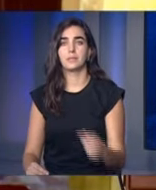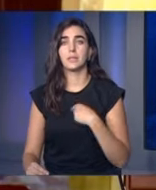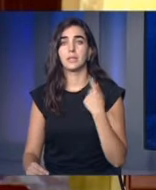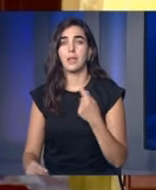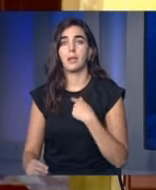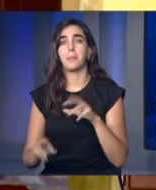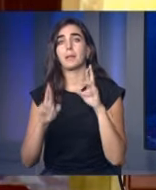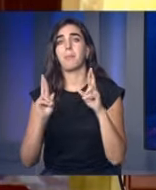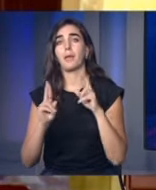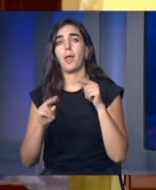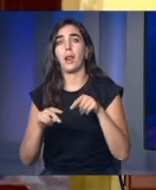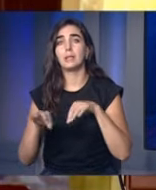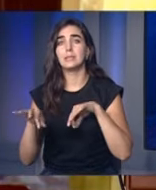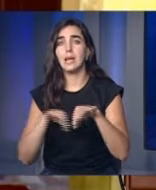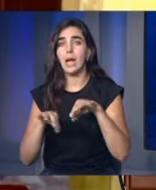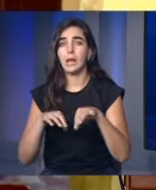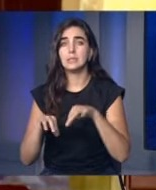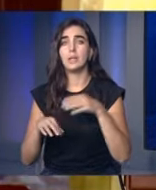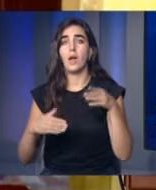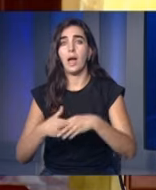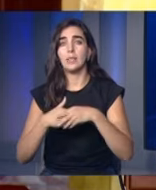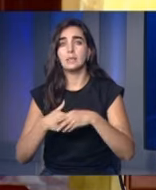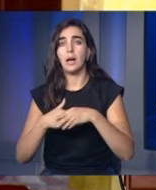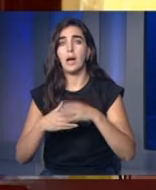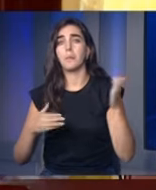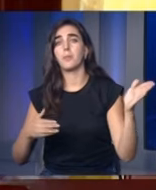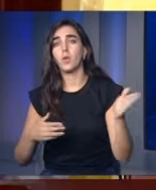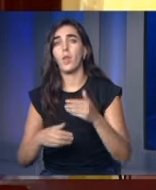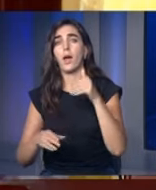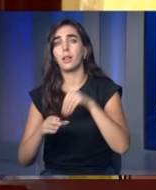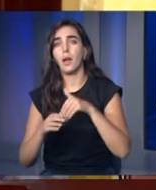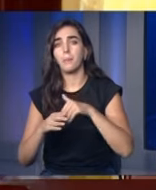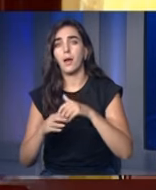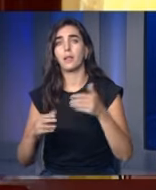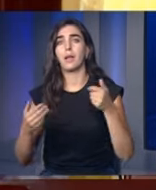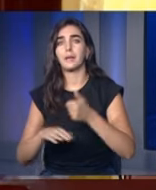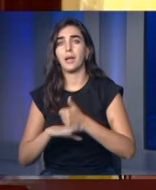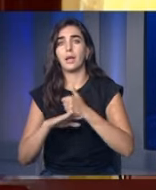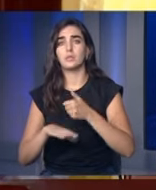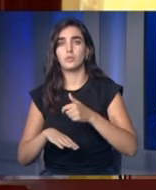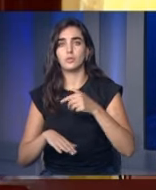كم نتمنى لو أن السياسيين وأصحاب النفوذ